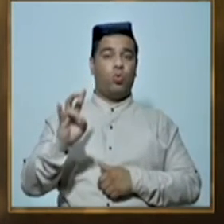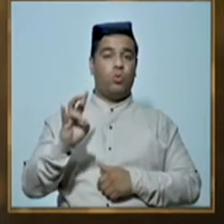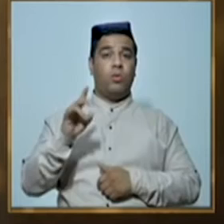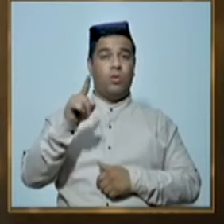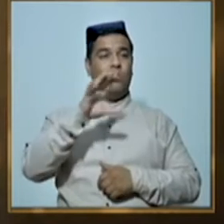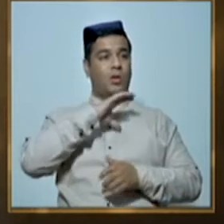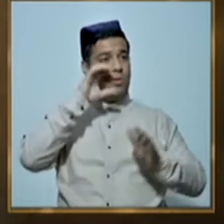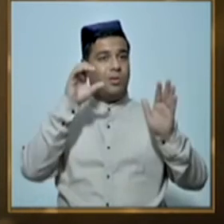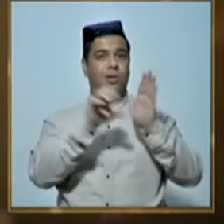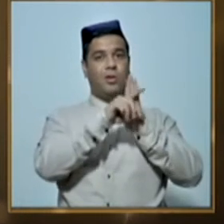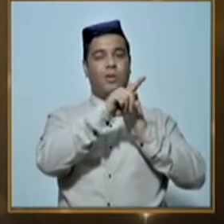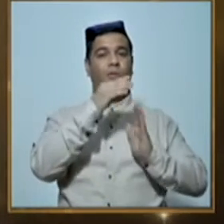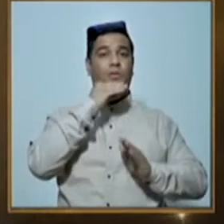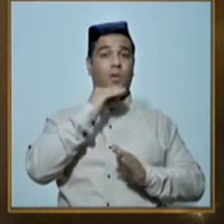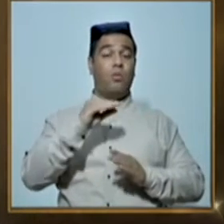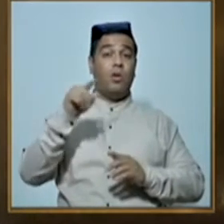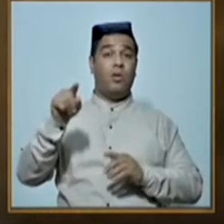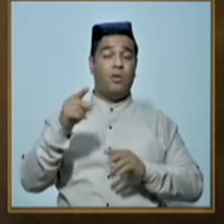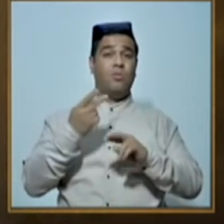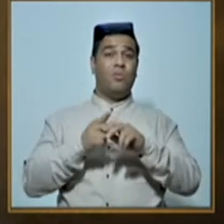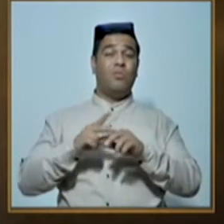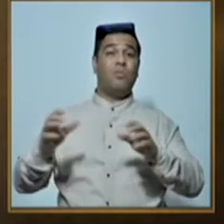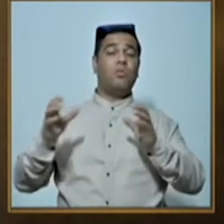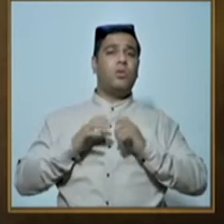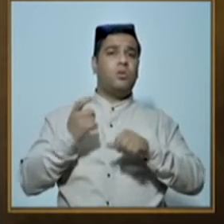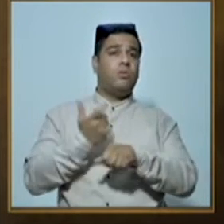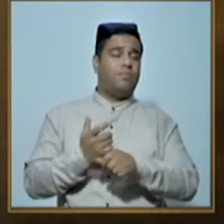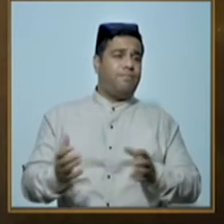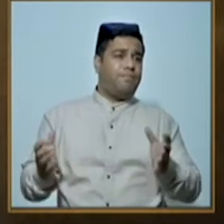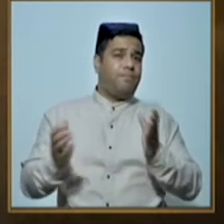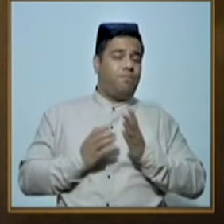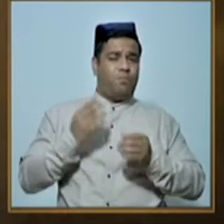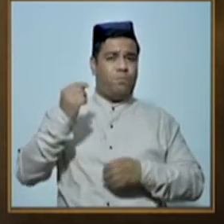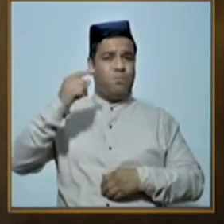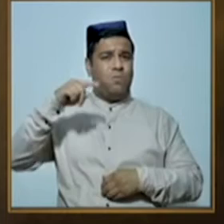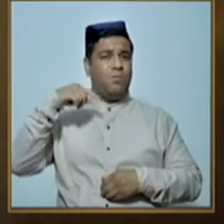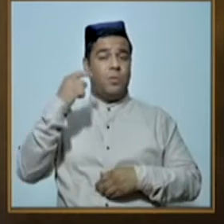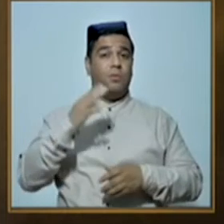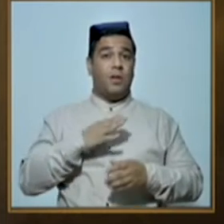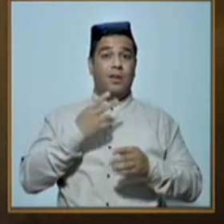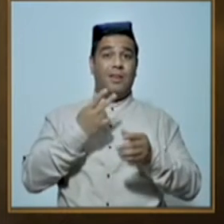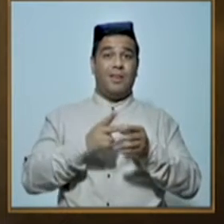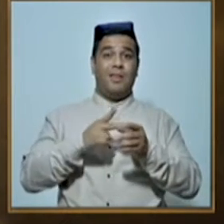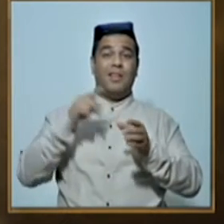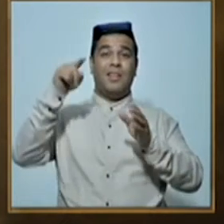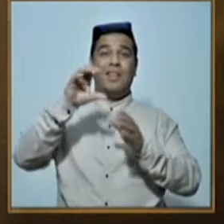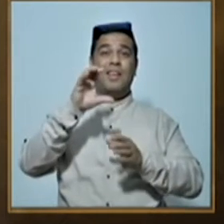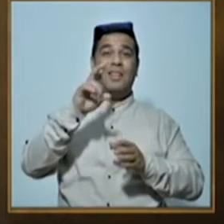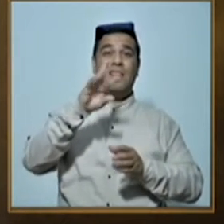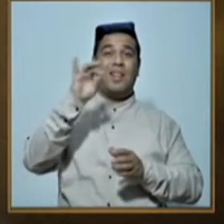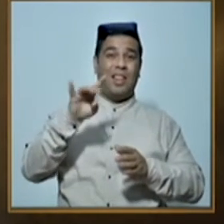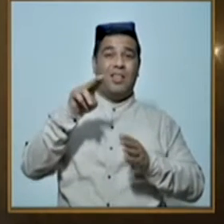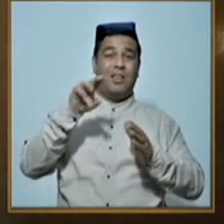bo'lgan. Uning boyligi shu darajada bo'lganki, xazinalarini, kalitlarini to'plab bir yerga